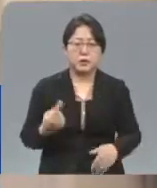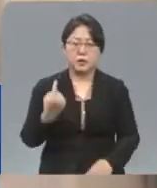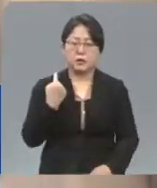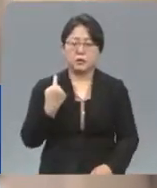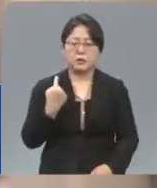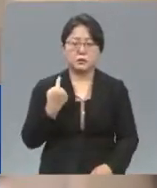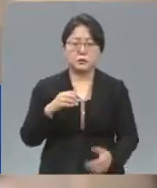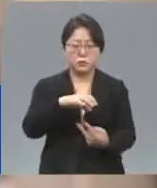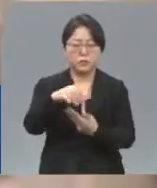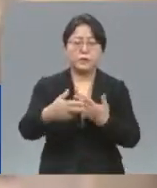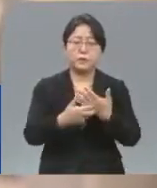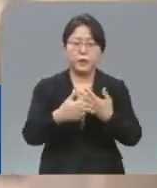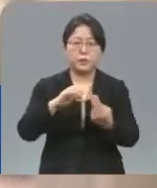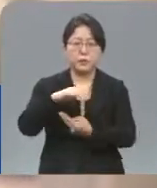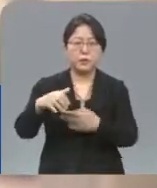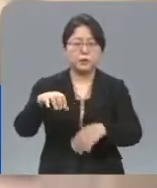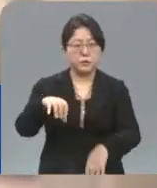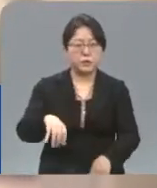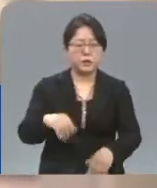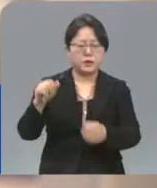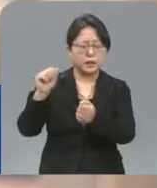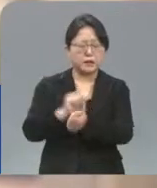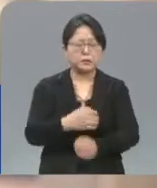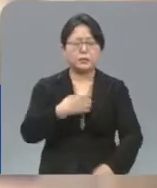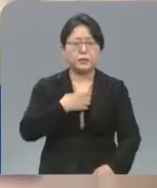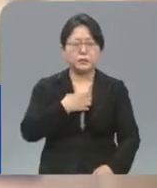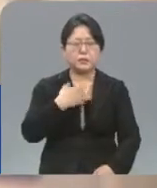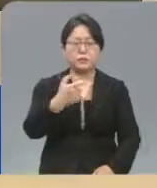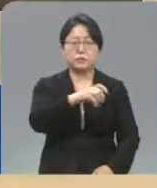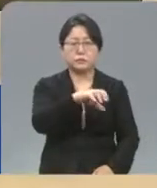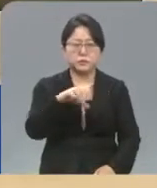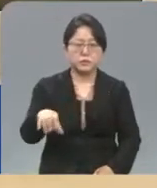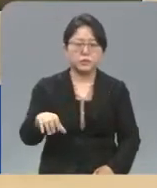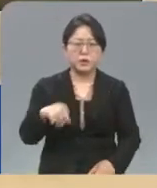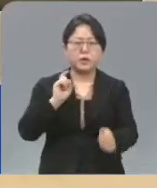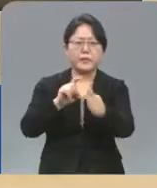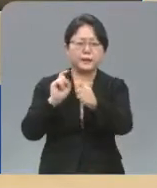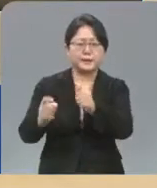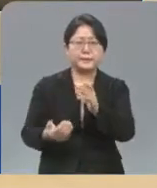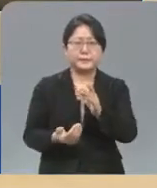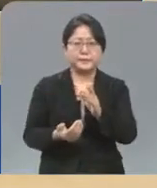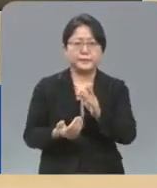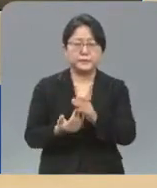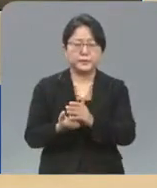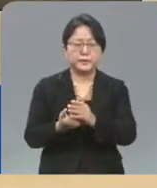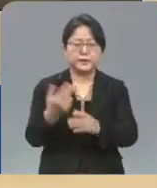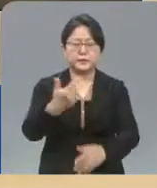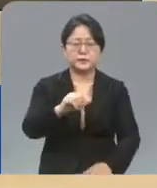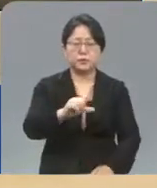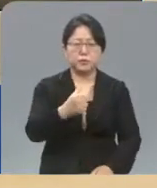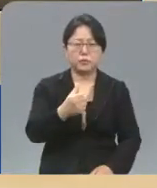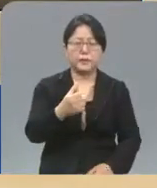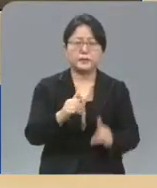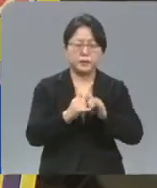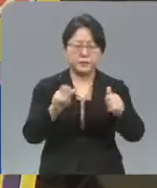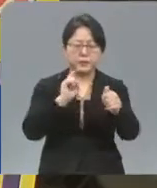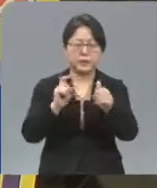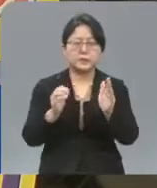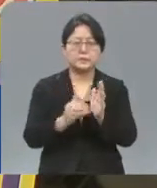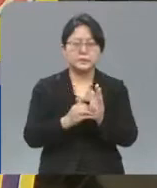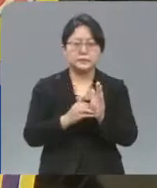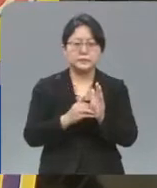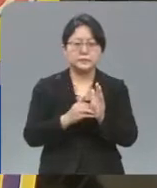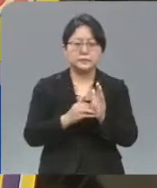어제 요양병원과 요양원 등 감염 취약시설 60여 곳에서 확진자가 나오는 등 7,500여 명이